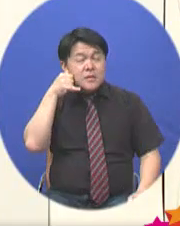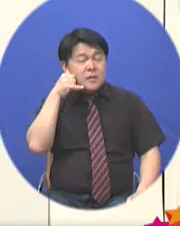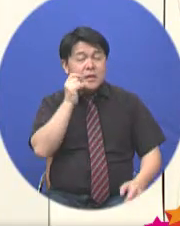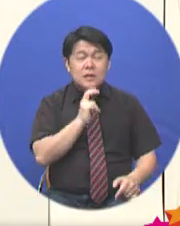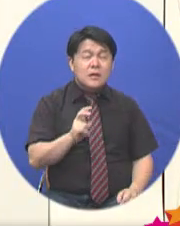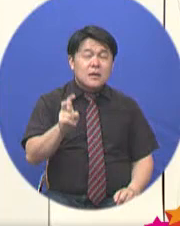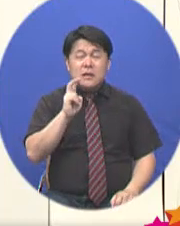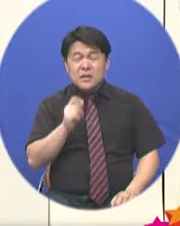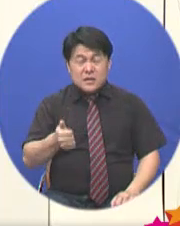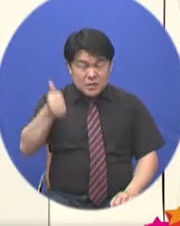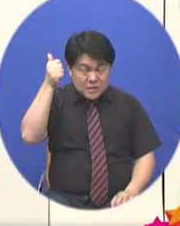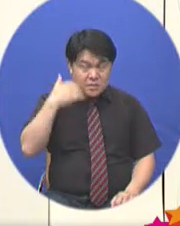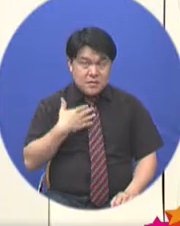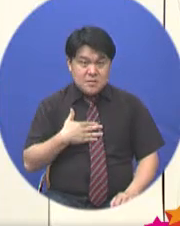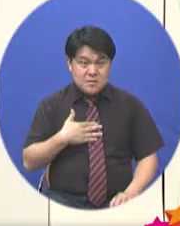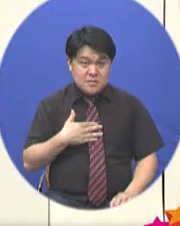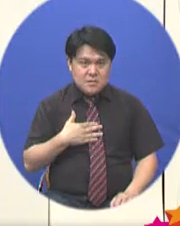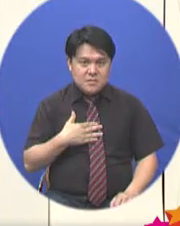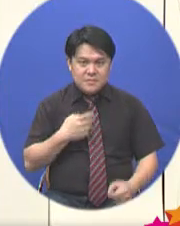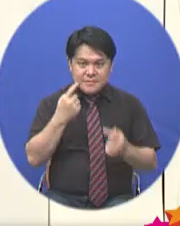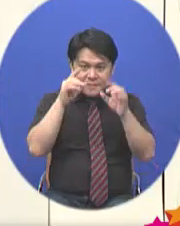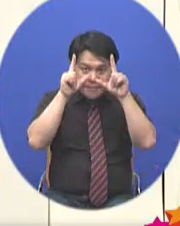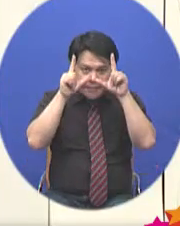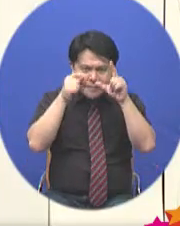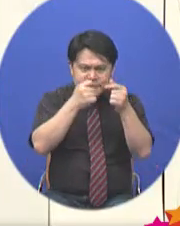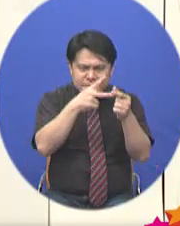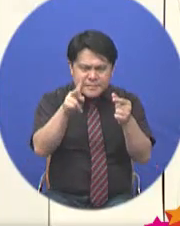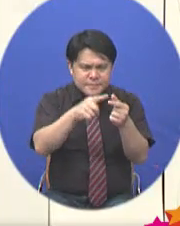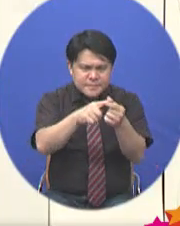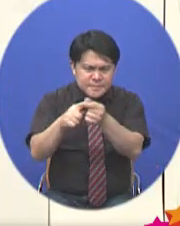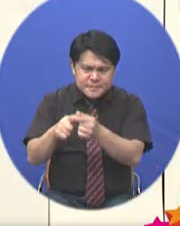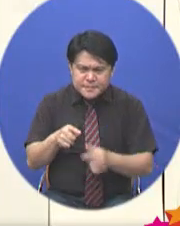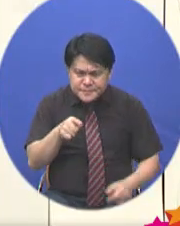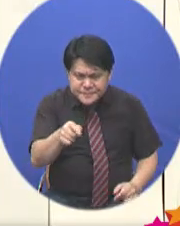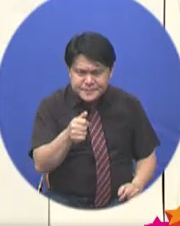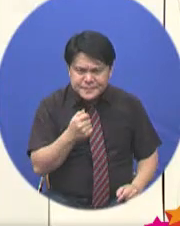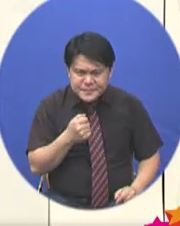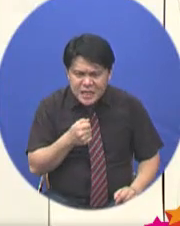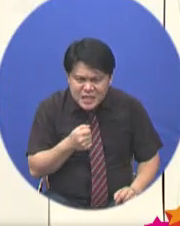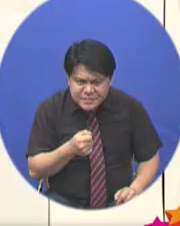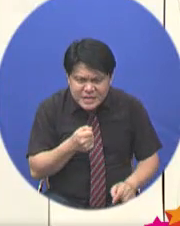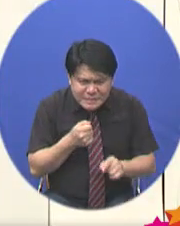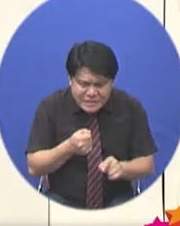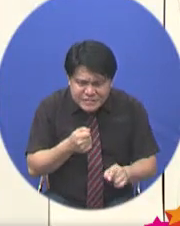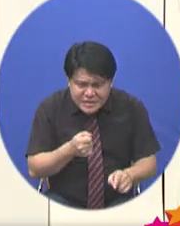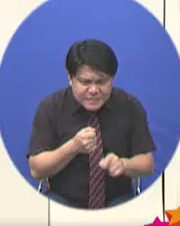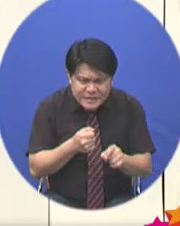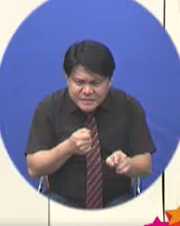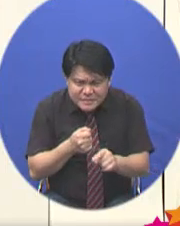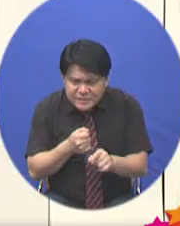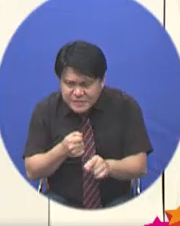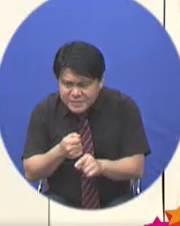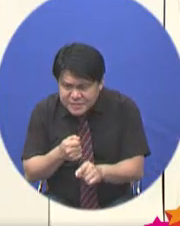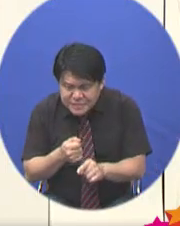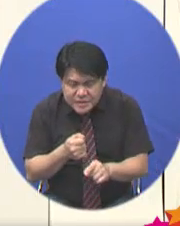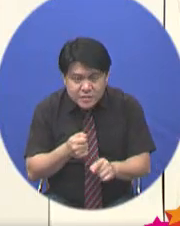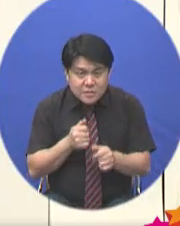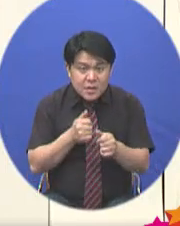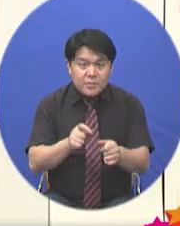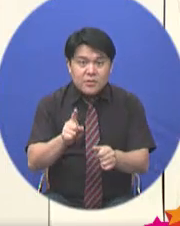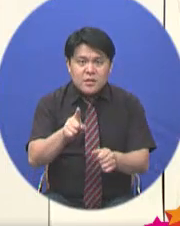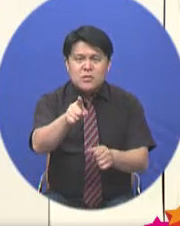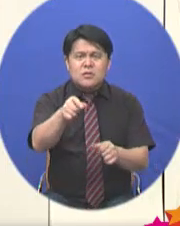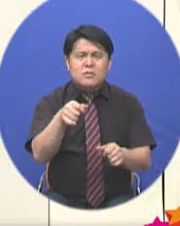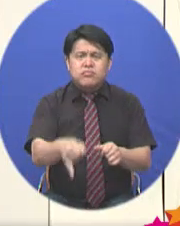나오는 음악을 듣고 노래를 불러야지 TV에 나오는 자막 그토록 다짐을